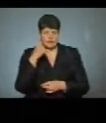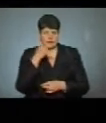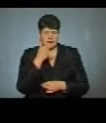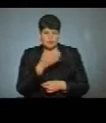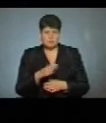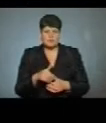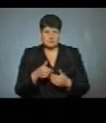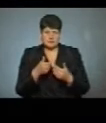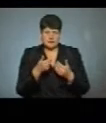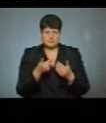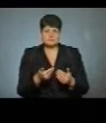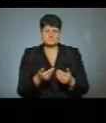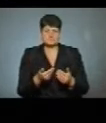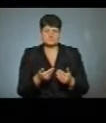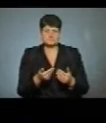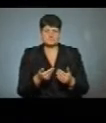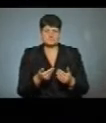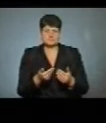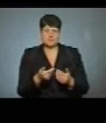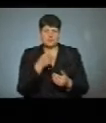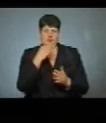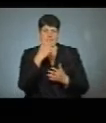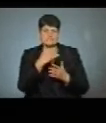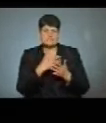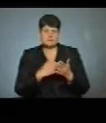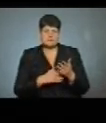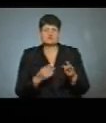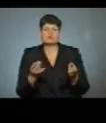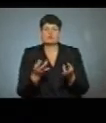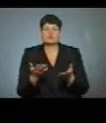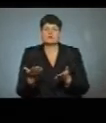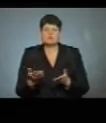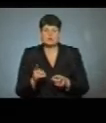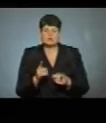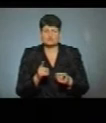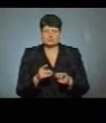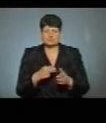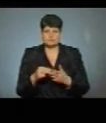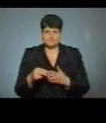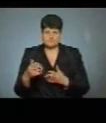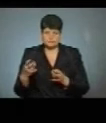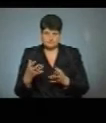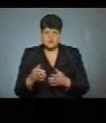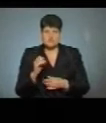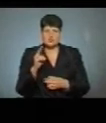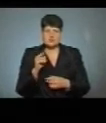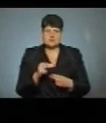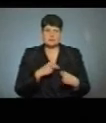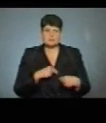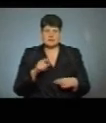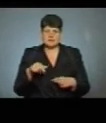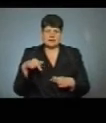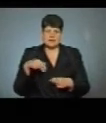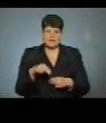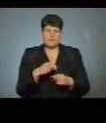які ми оприлюднюємо. Каже список необхідних її речей. Соціальний робітник йде в